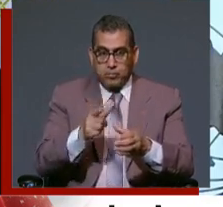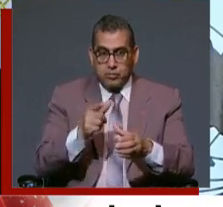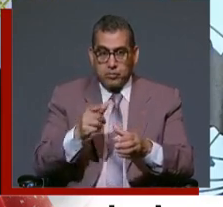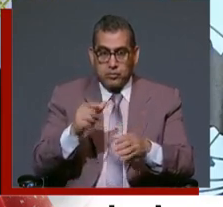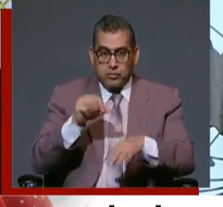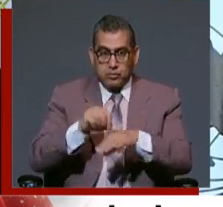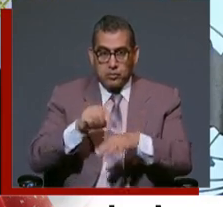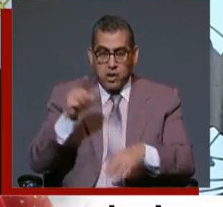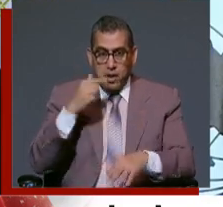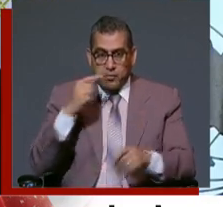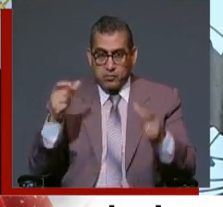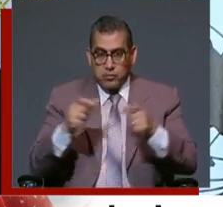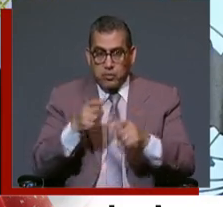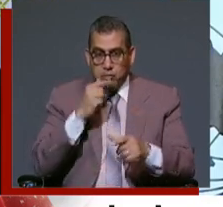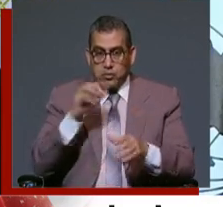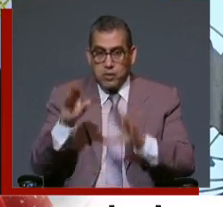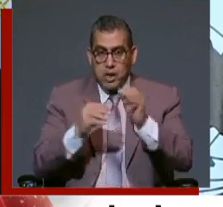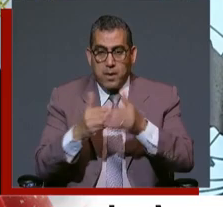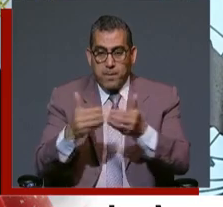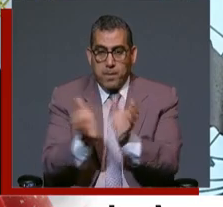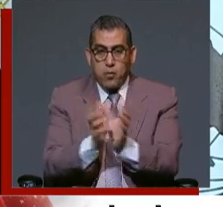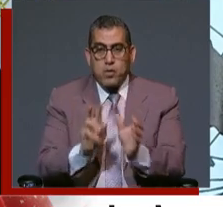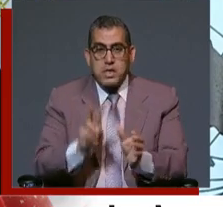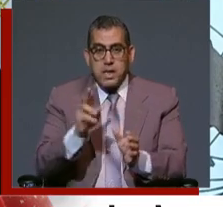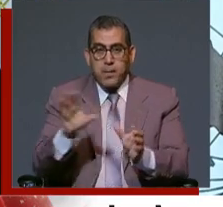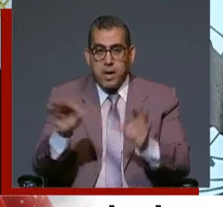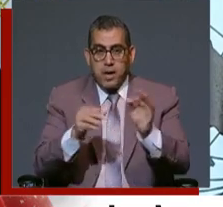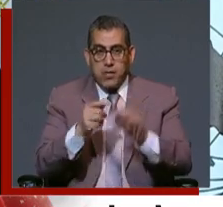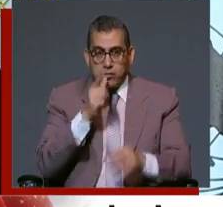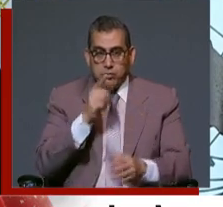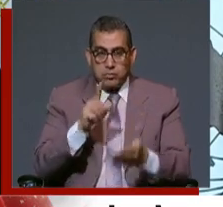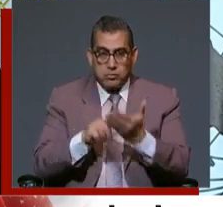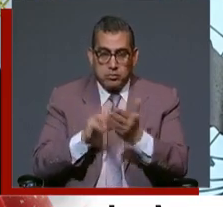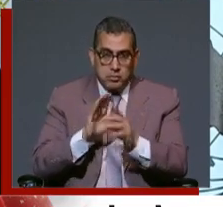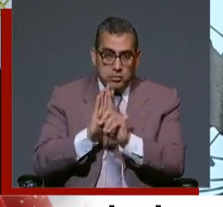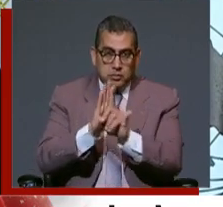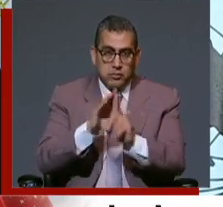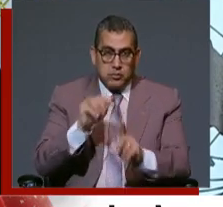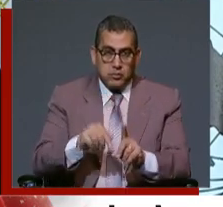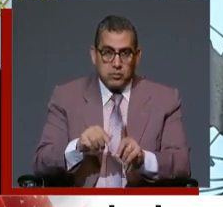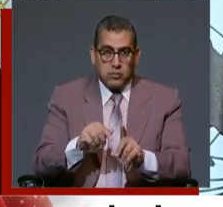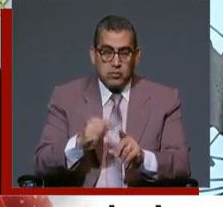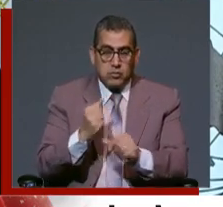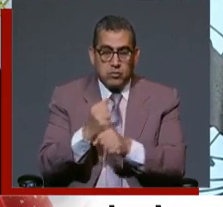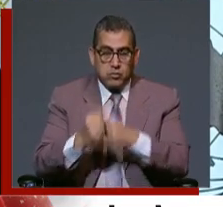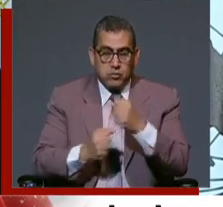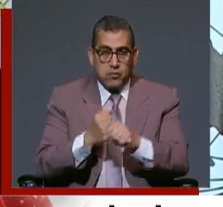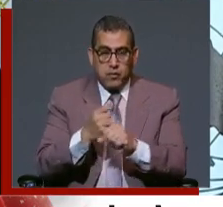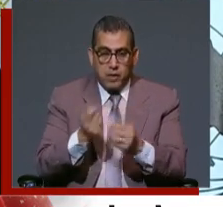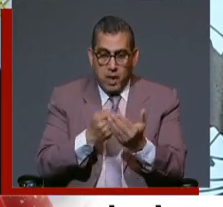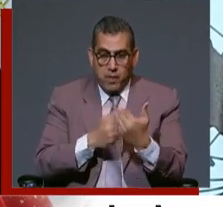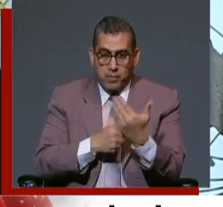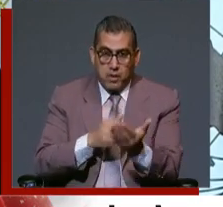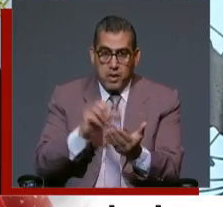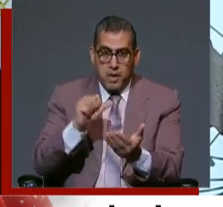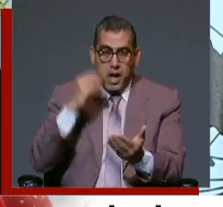هيروشيما دعوت دول مجموعة الـ7 لدعم وتأييد طلب الاتحاد